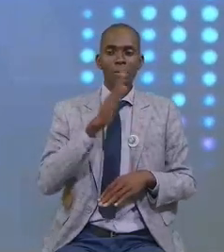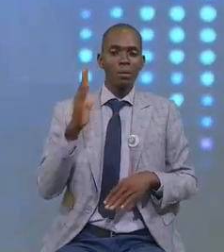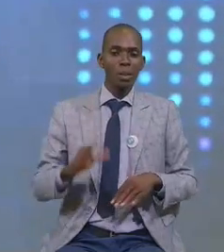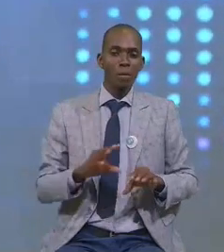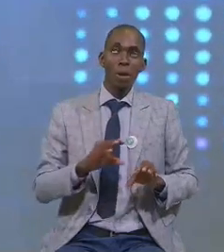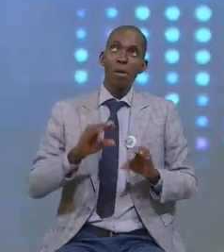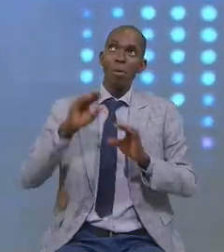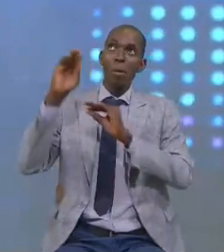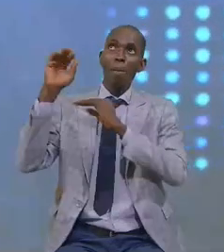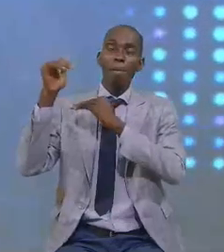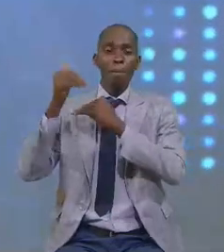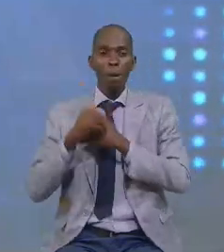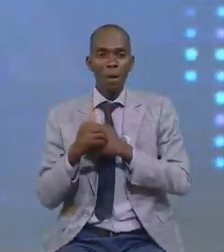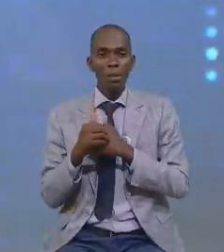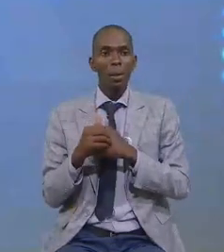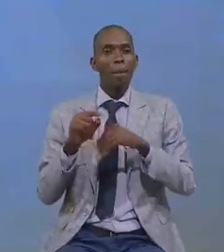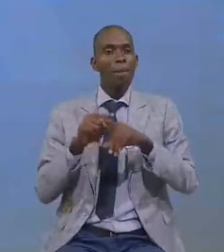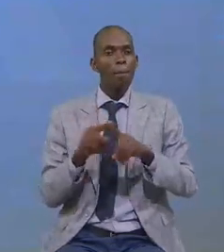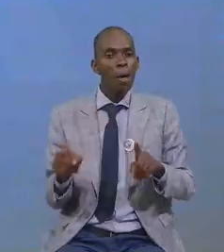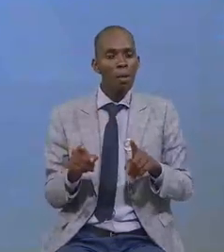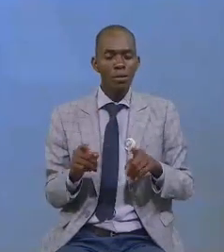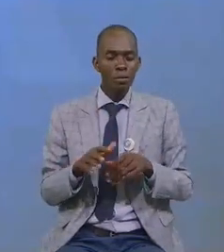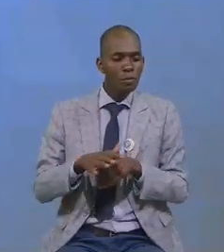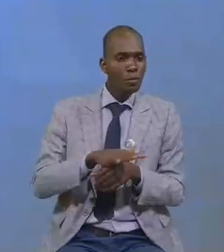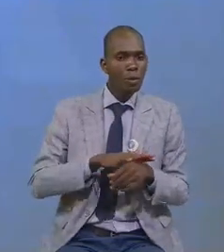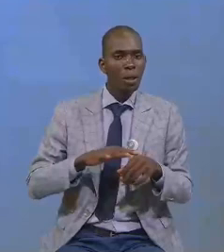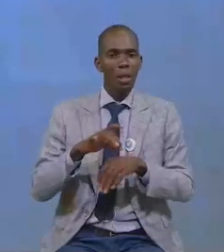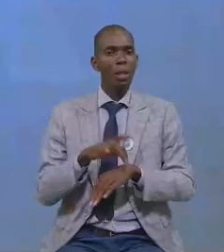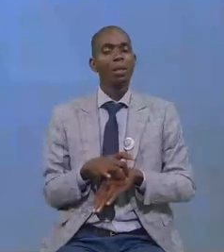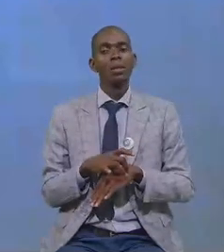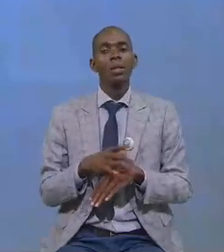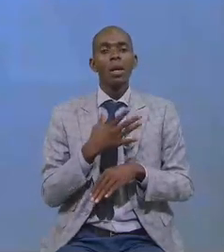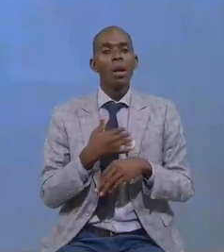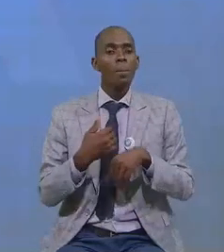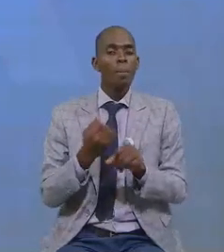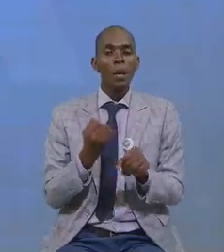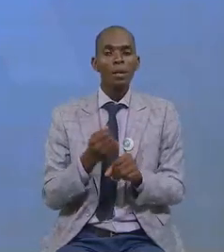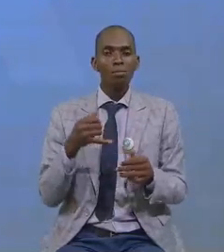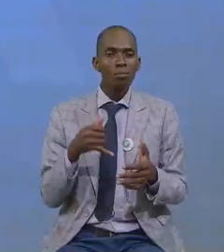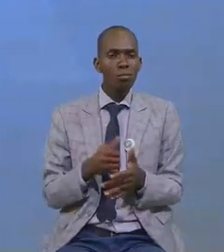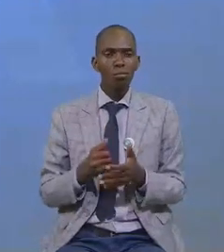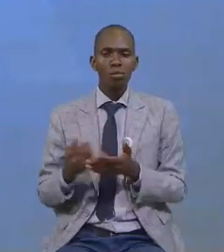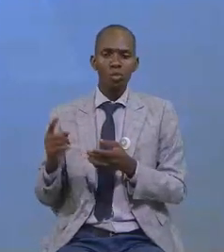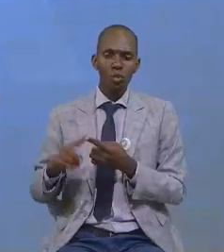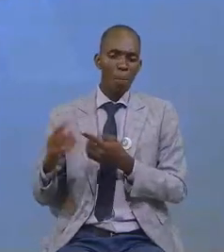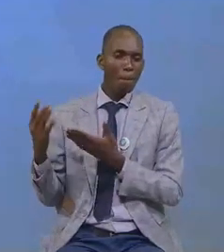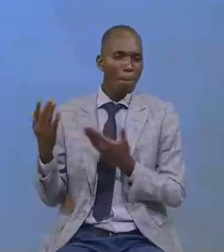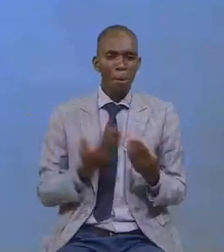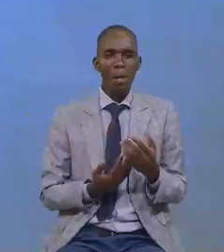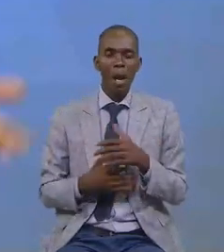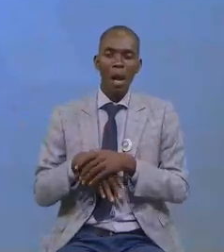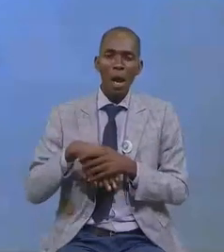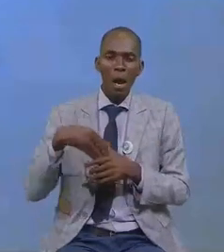sans avoir arrosé, fécondé la terre et fait germer les plantes,